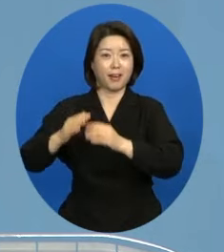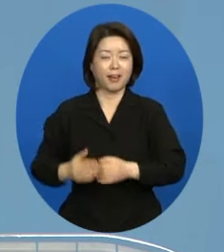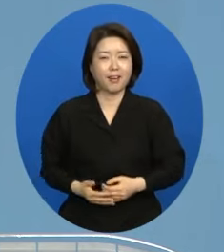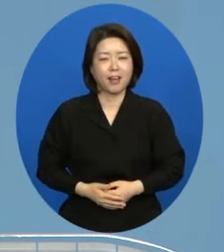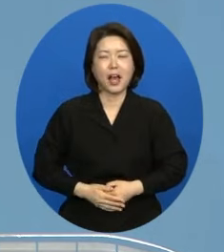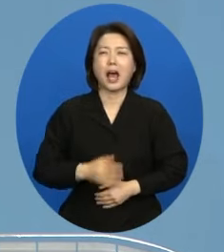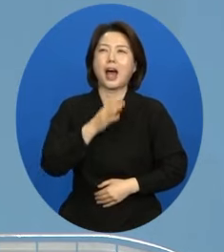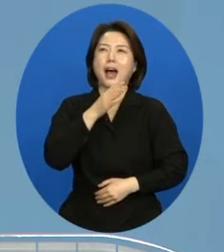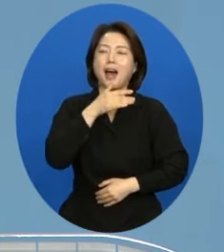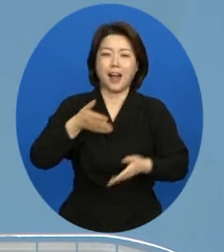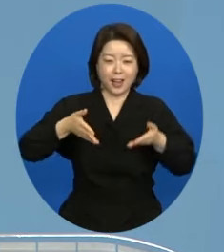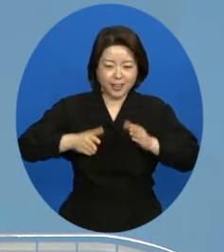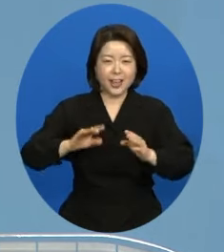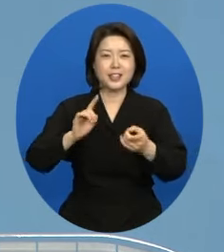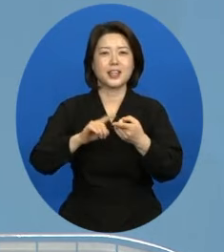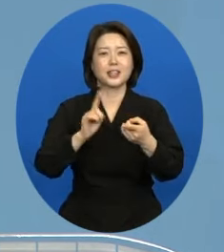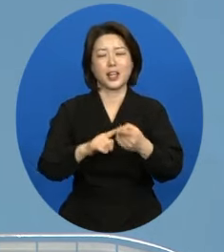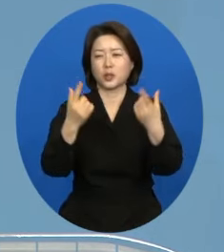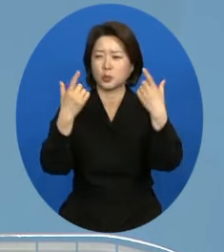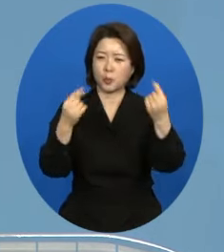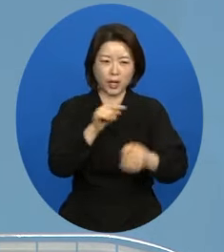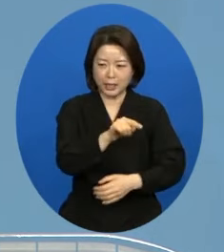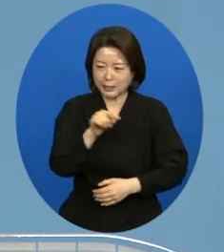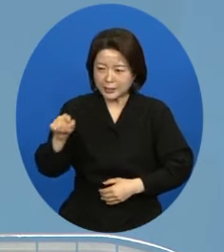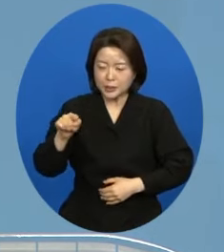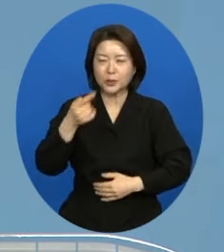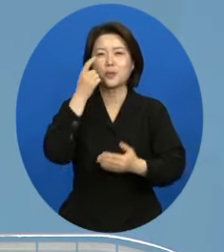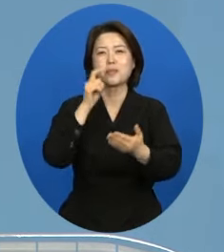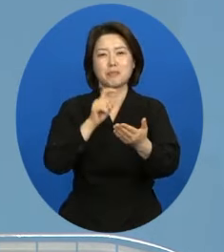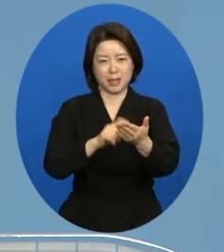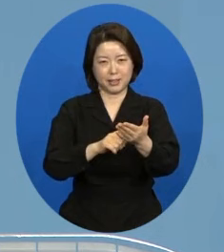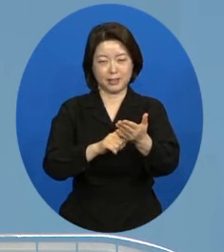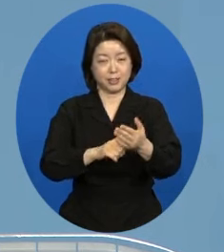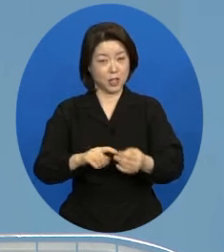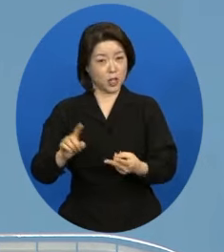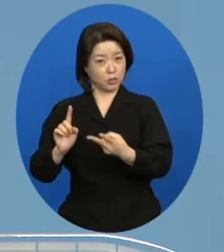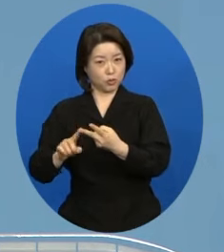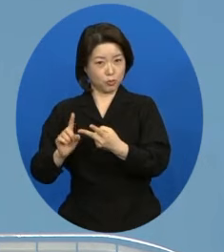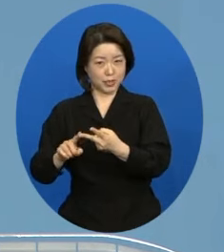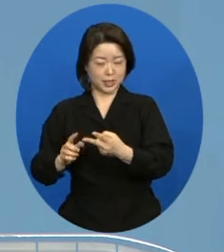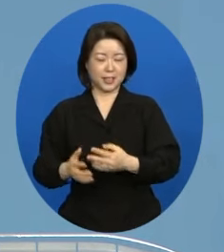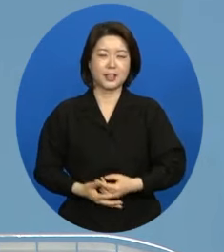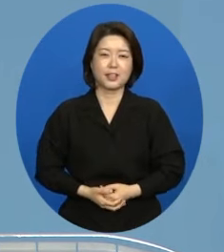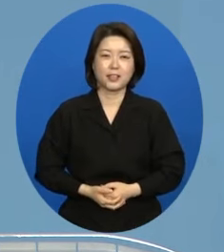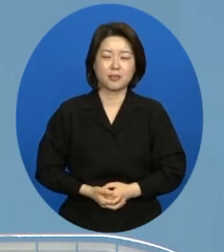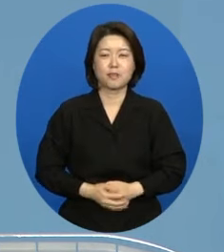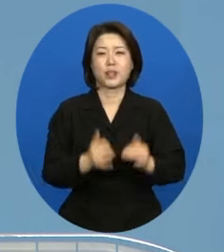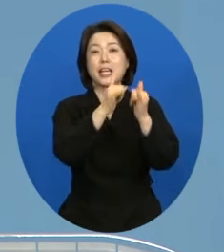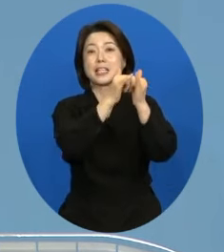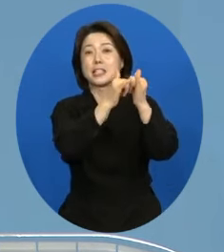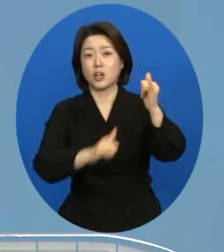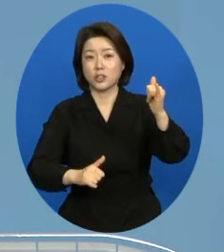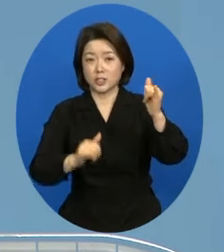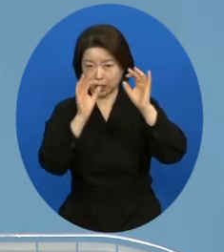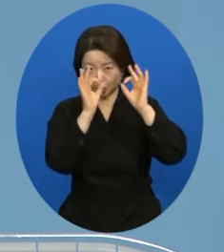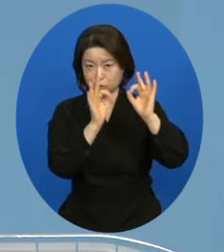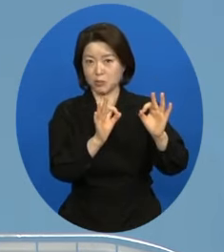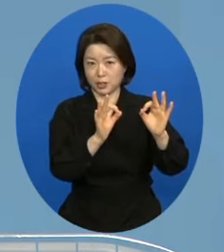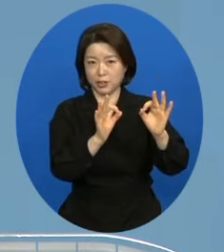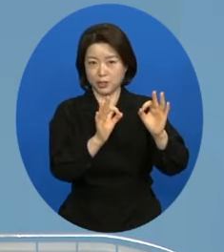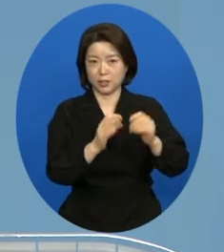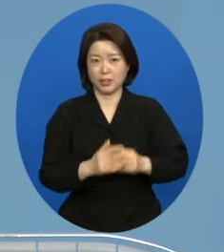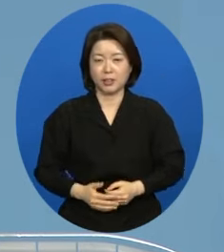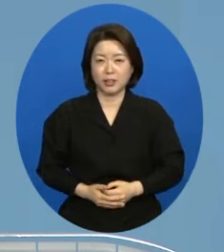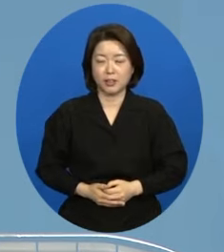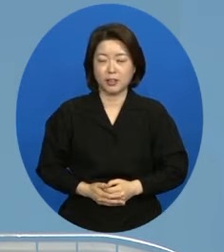탄생에 대한 아 공통점이 있음을 봤고요 두 번째는 역사의 아